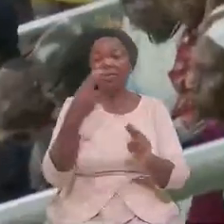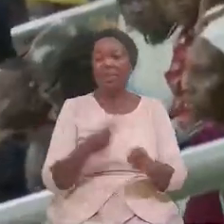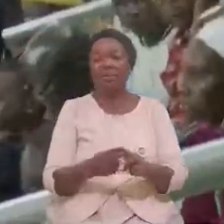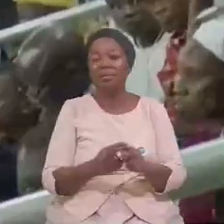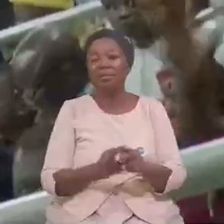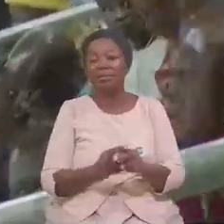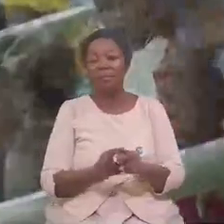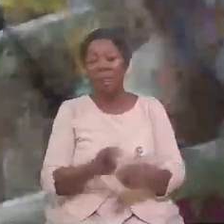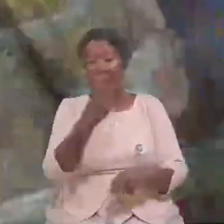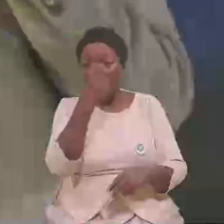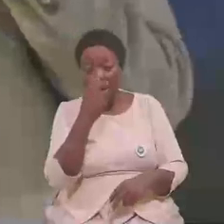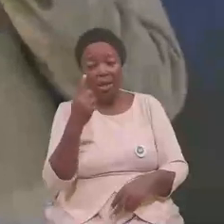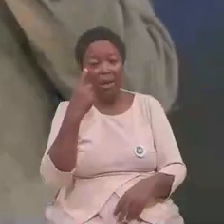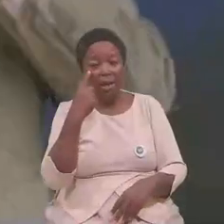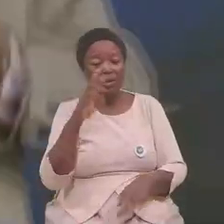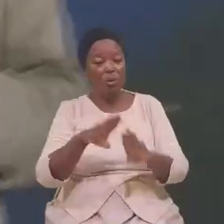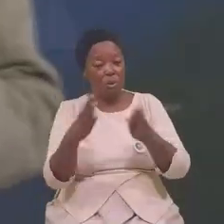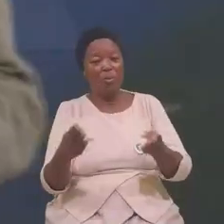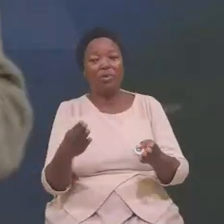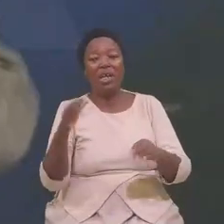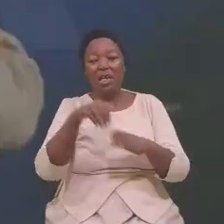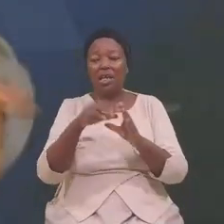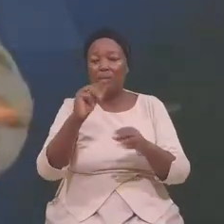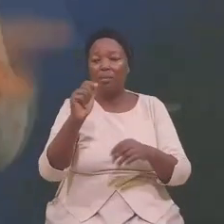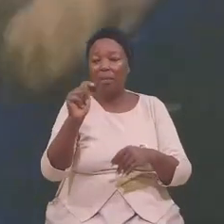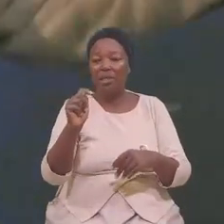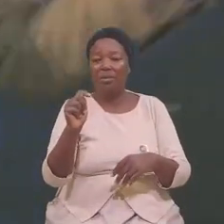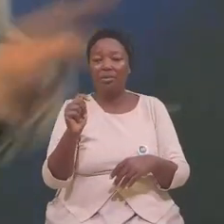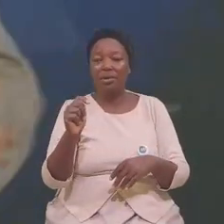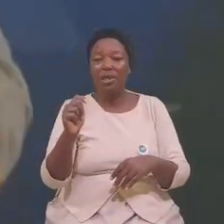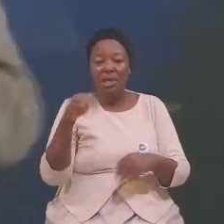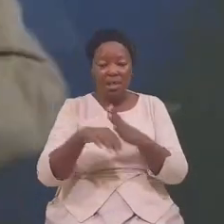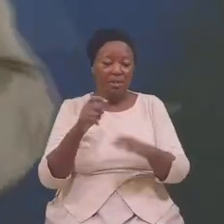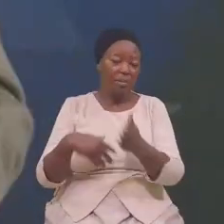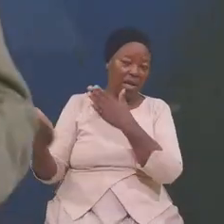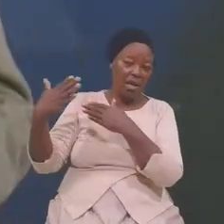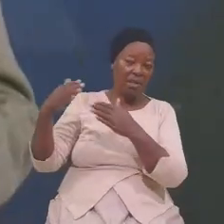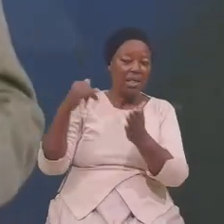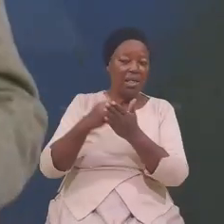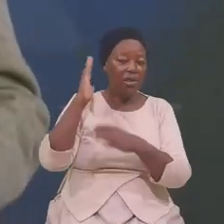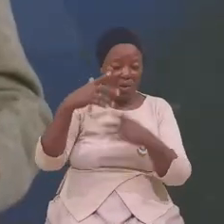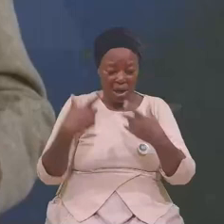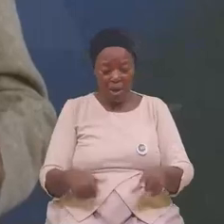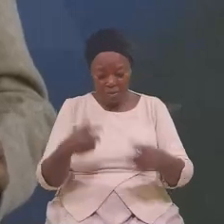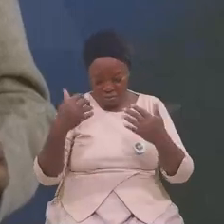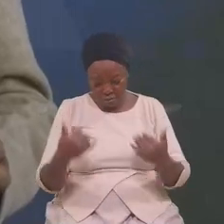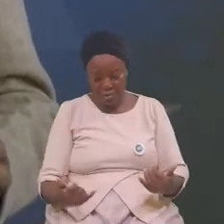yeux aveugles s'ouvrent en Matthieu. Pas le passé, ça va arriver dans le présent.